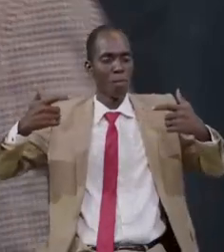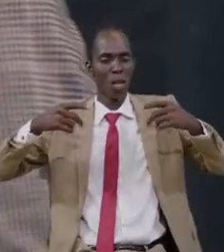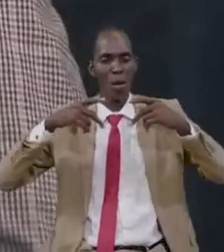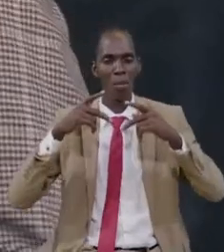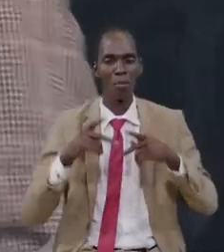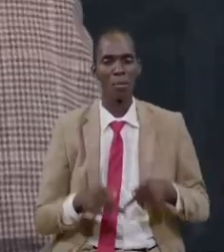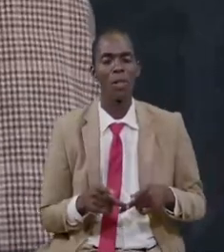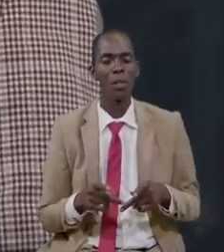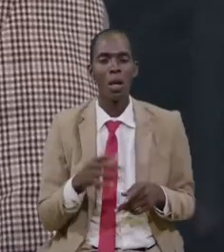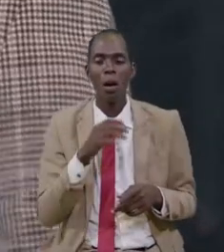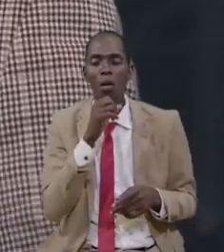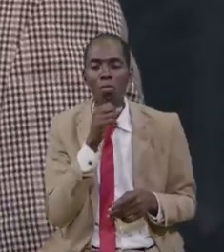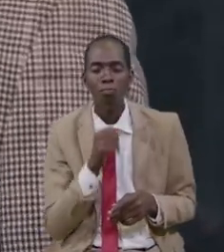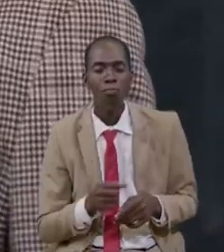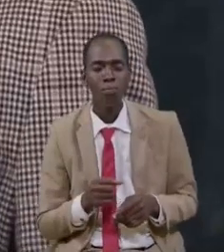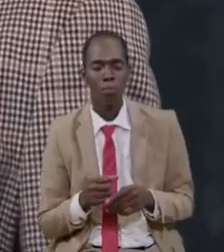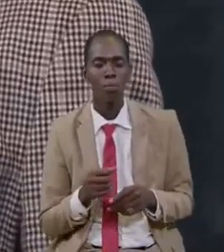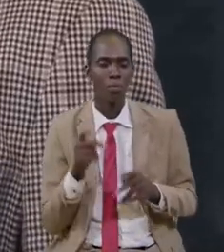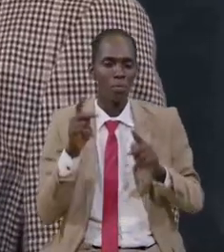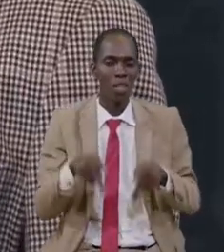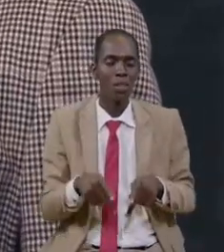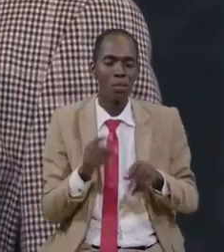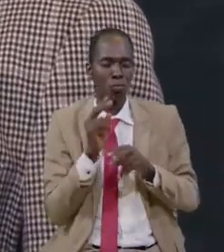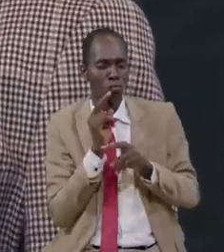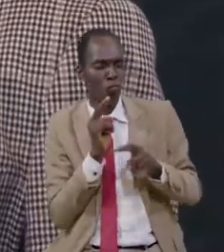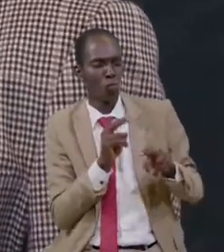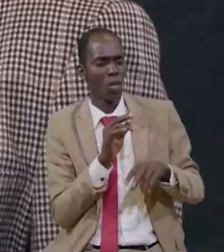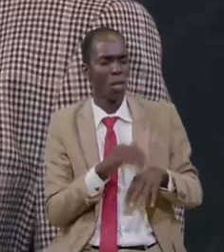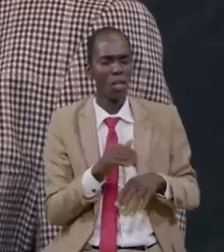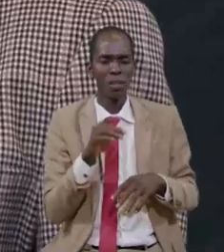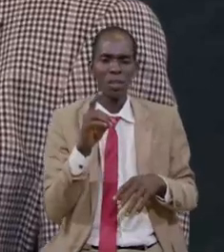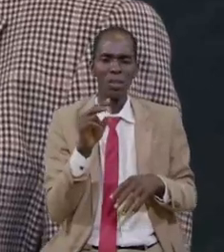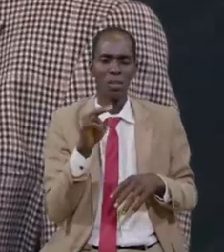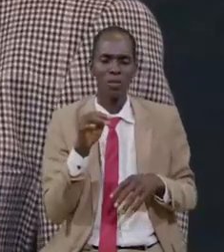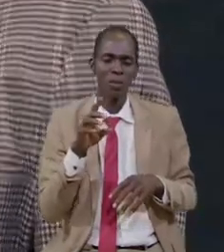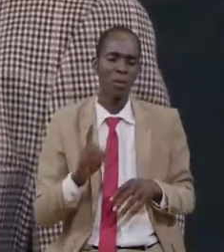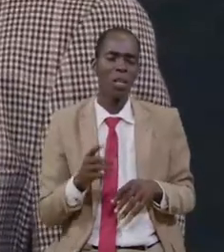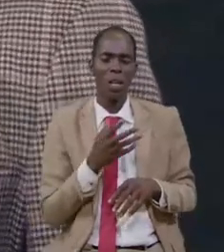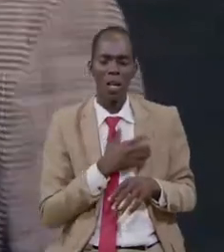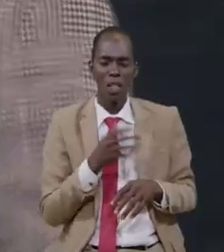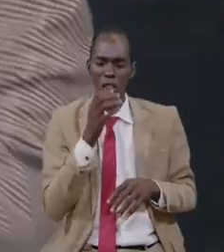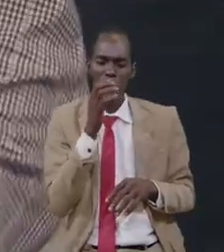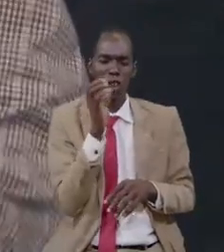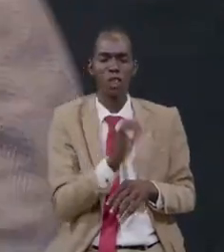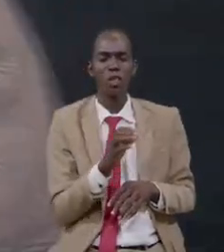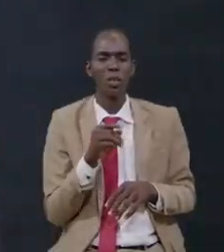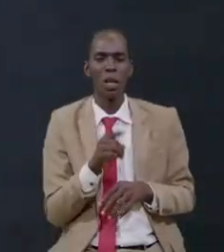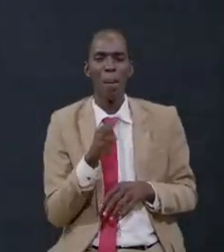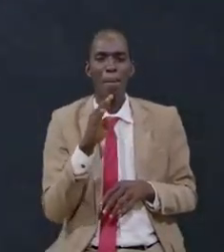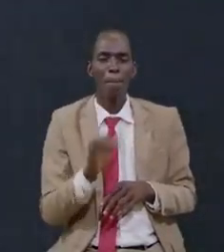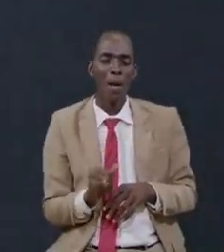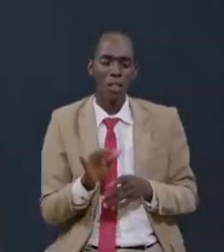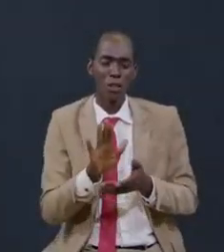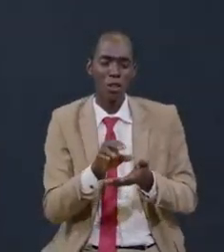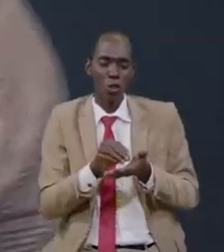et plus âgé. Il a regardé David et il l'a maudit par ses dieux.